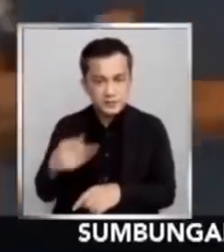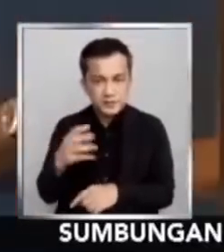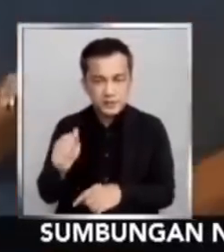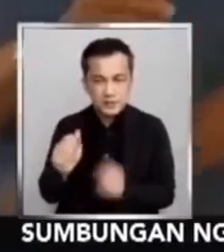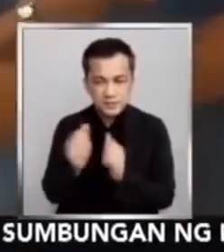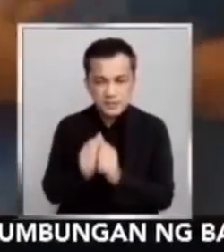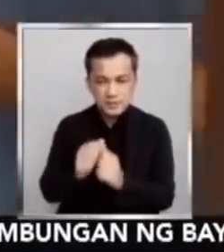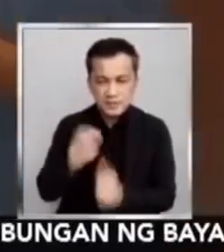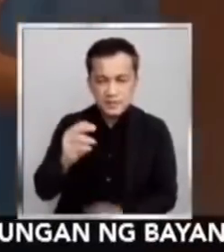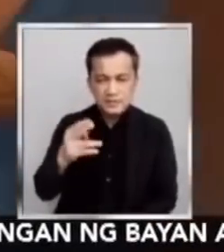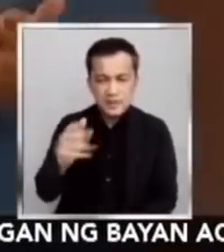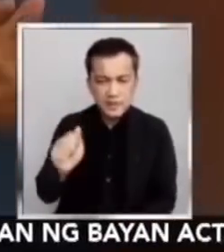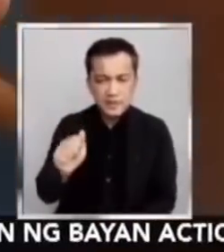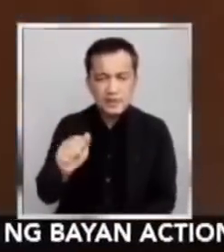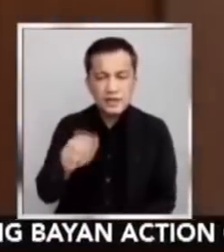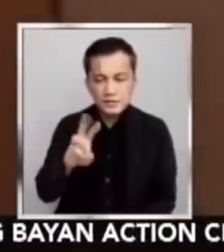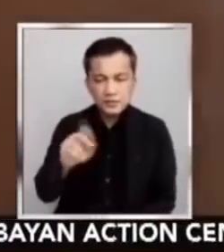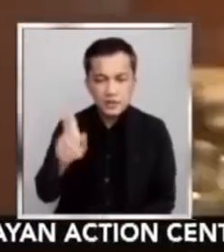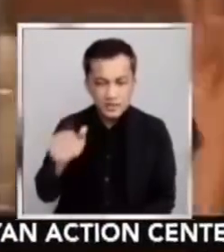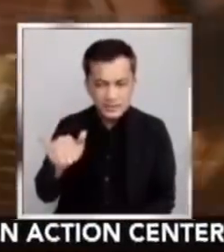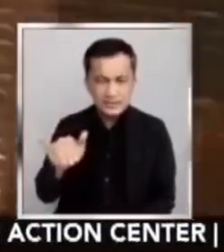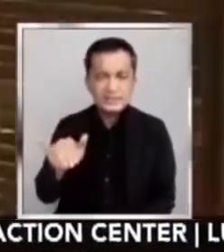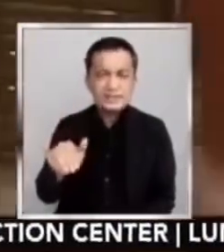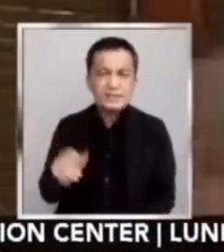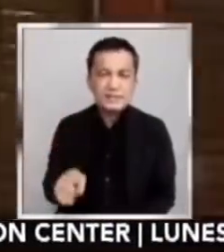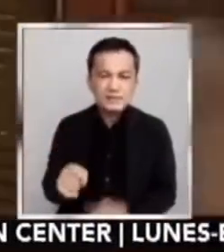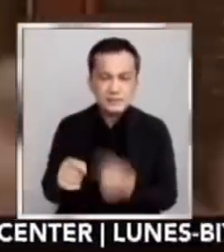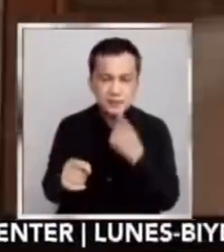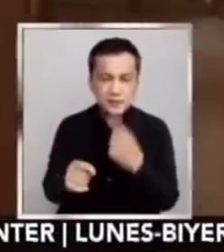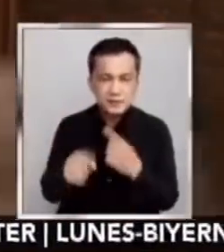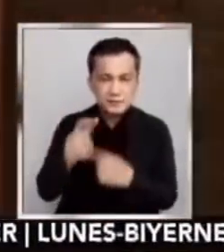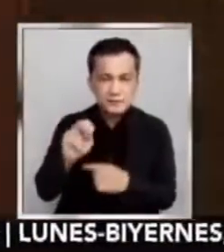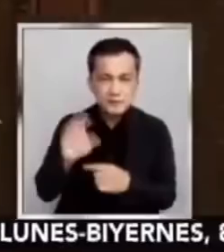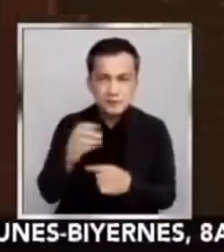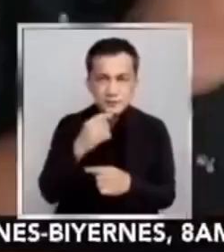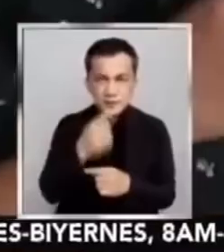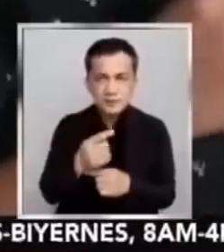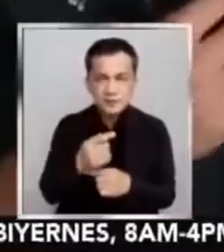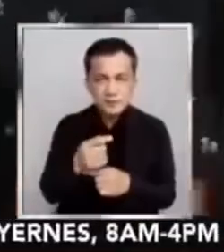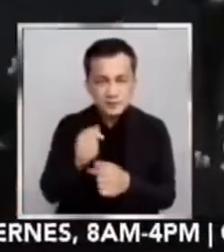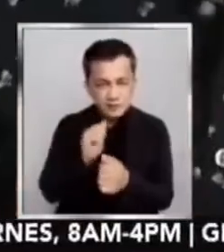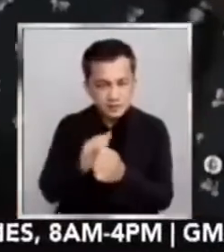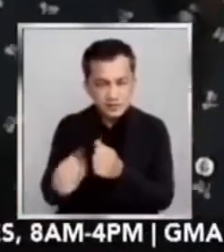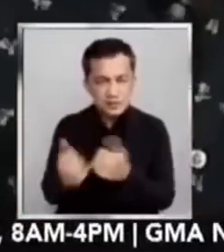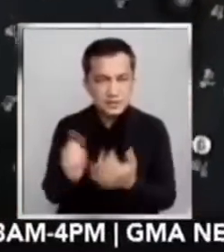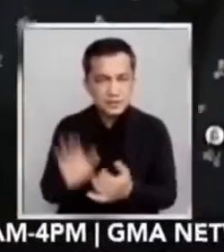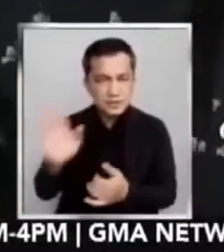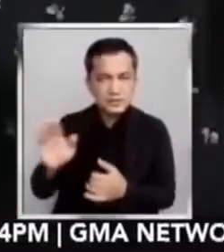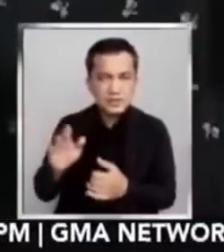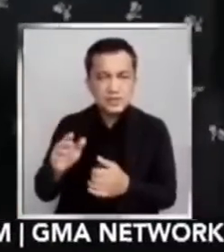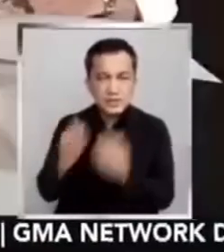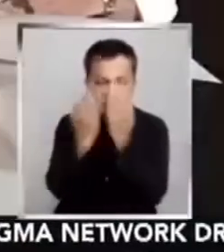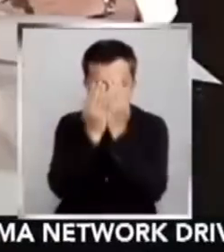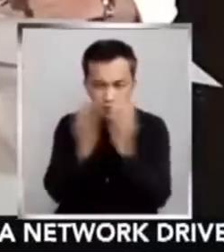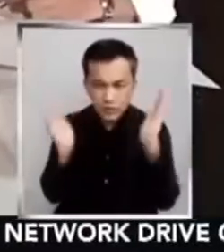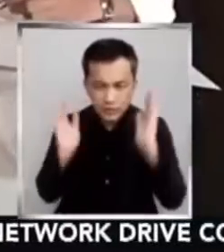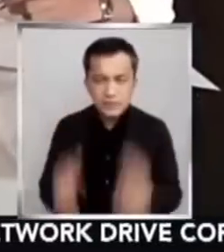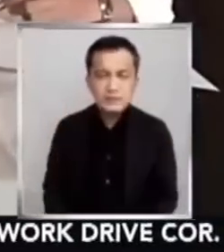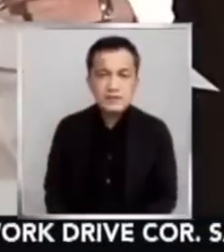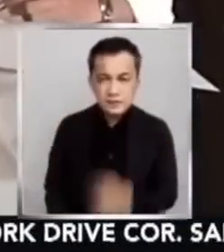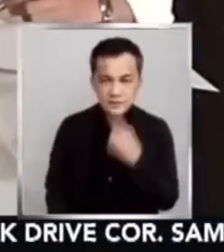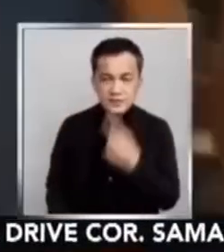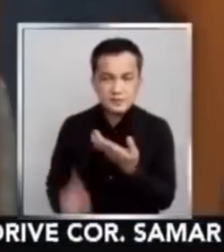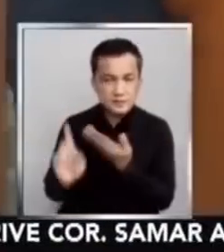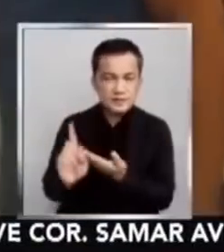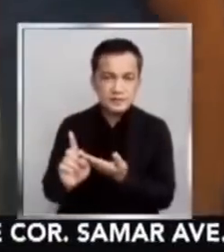Wally Bayola. Matipid naman ang pahayag ni Bossing tungkol sa mga pinagdaraanan ngayon ng Itbulaga. Pero tiniyak niyang mananatili